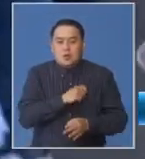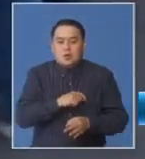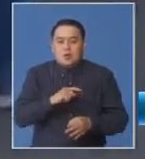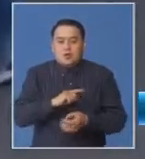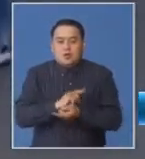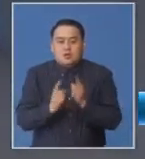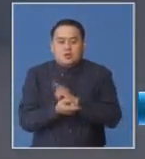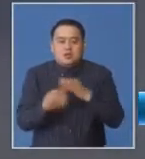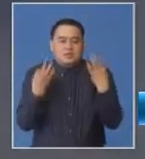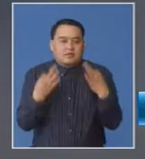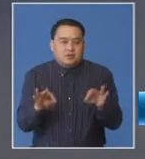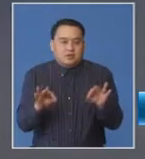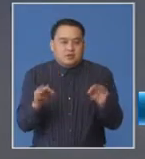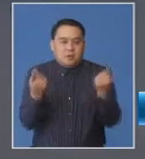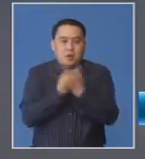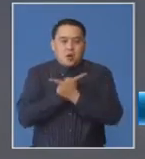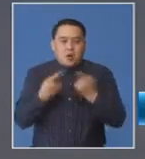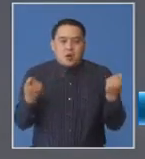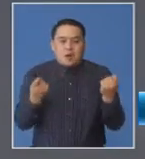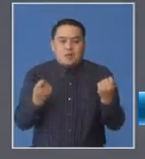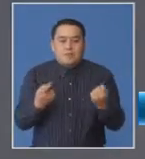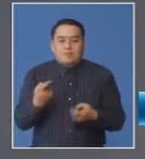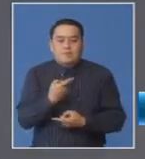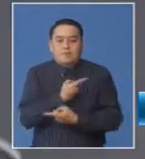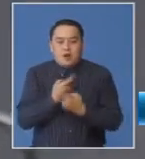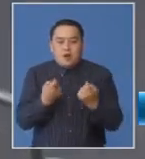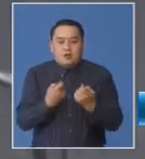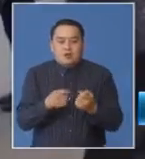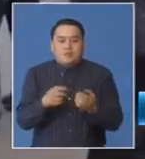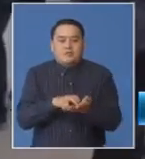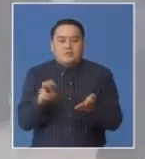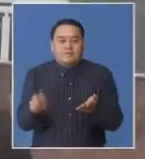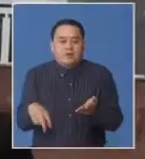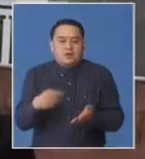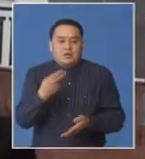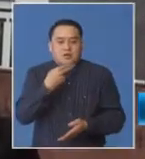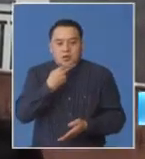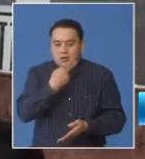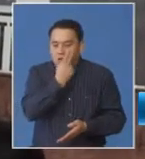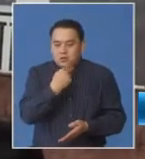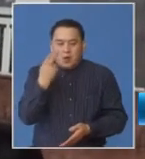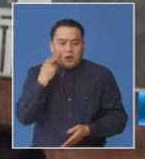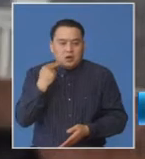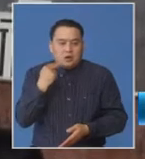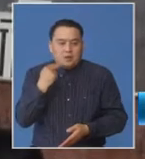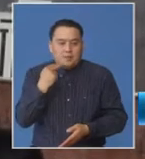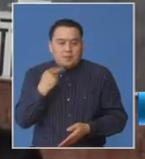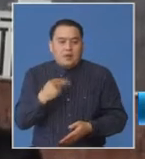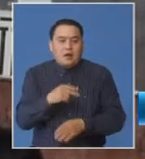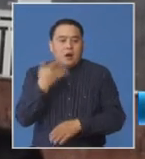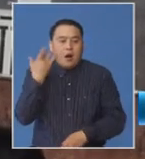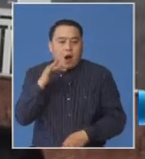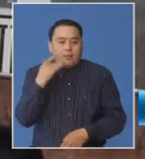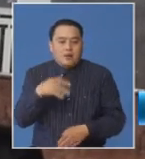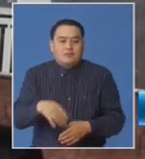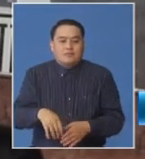референдум о независимости, а затем парламент Каталонии проголосовал за выход из состава Испании. В США, в столице штата Кентукки, взорвали самое